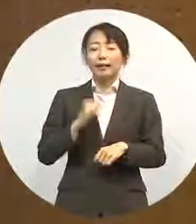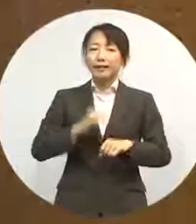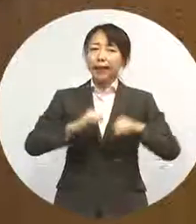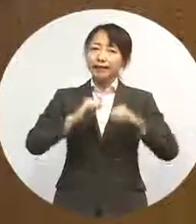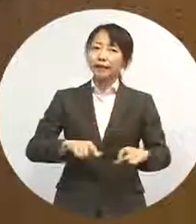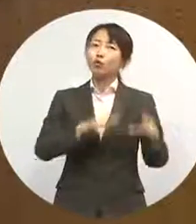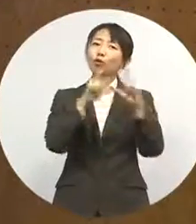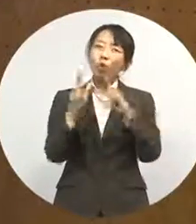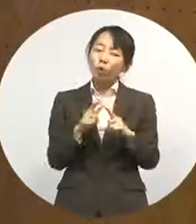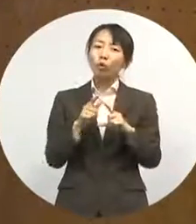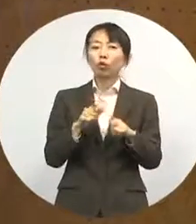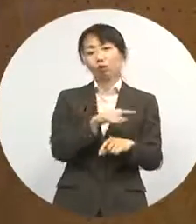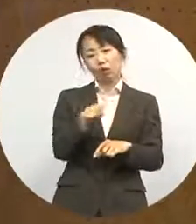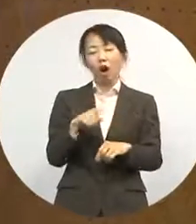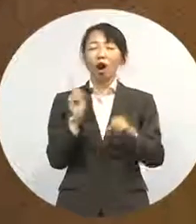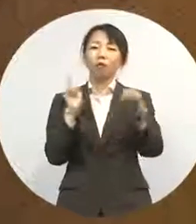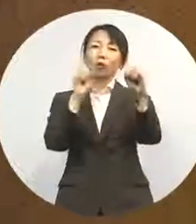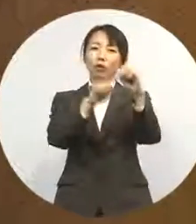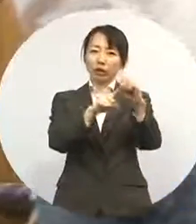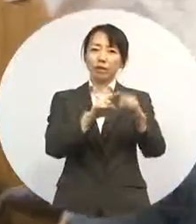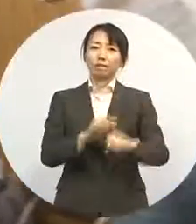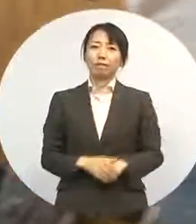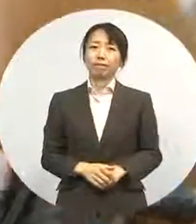んなことを目的にしてるわけです。